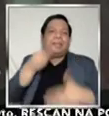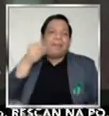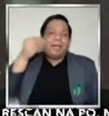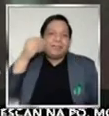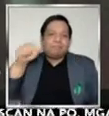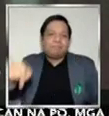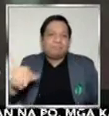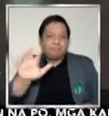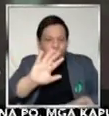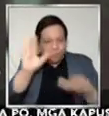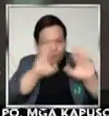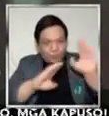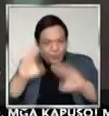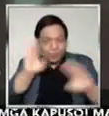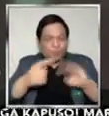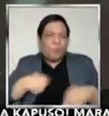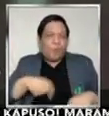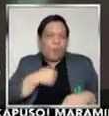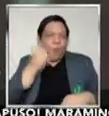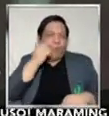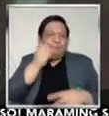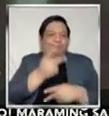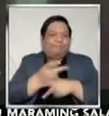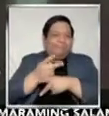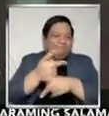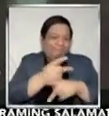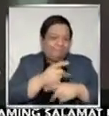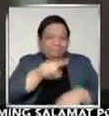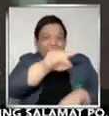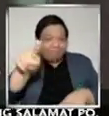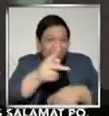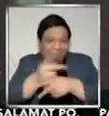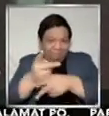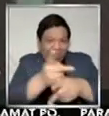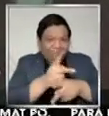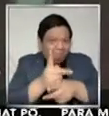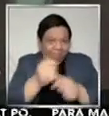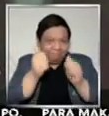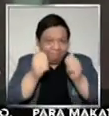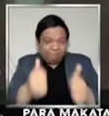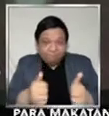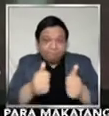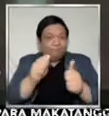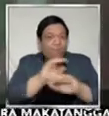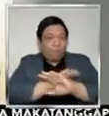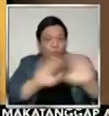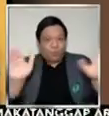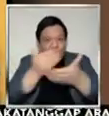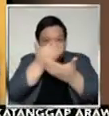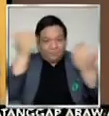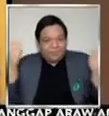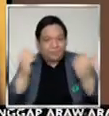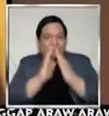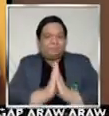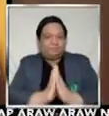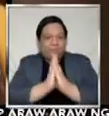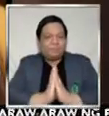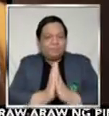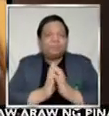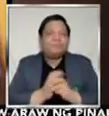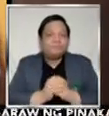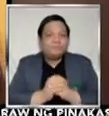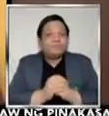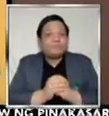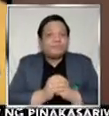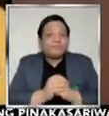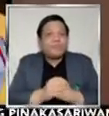kayong mag-alala dahil palagi po kami nag-iingat. Mag-ingat po kayo palagi at huwag po nating kalimutan na magdasal. Dahil din